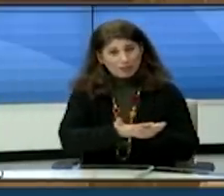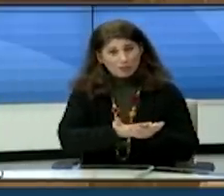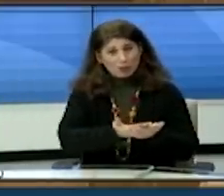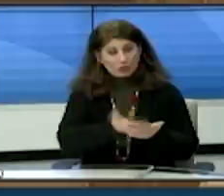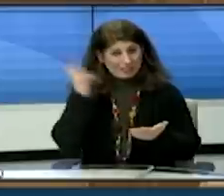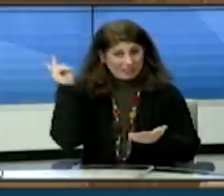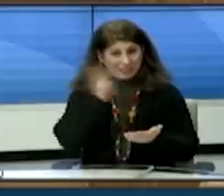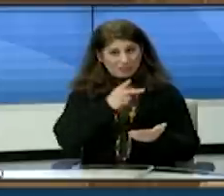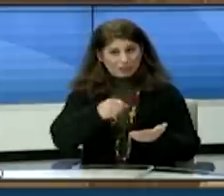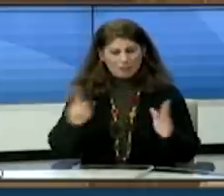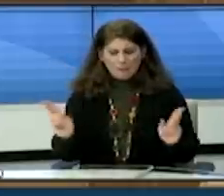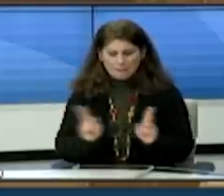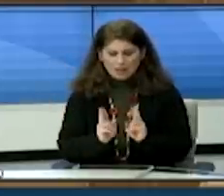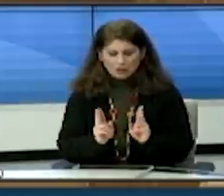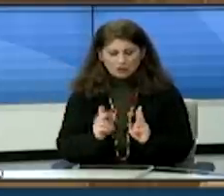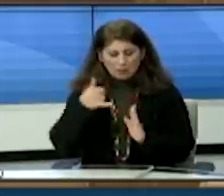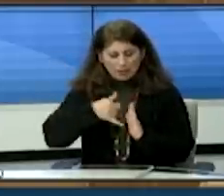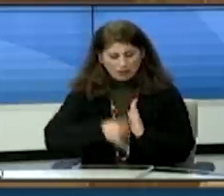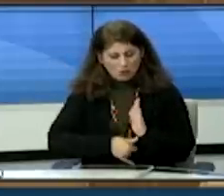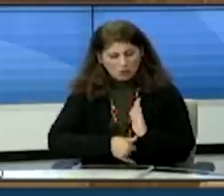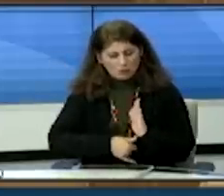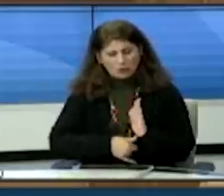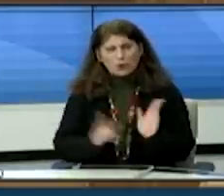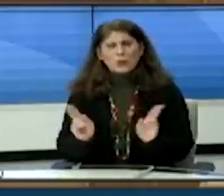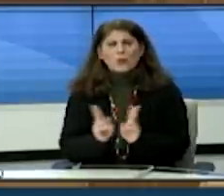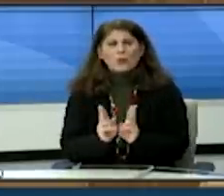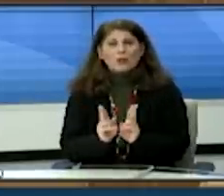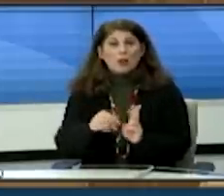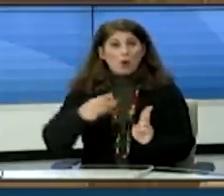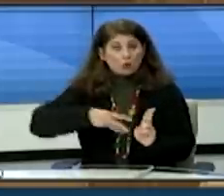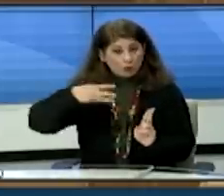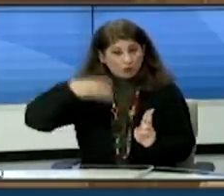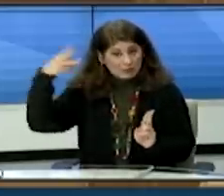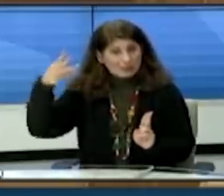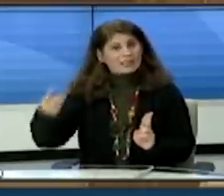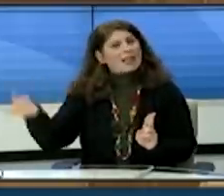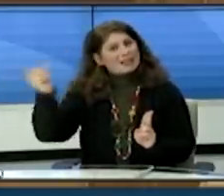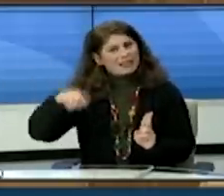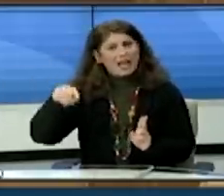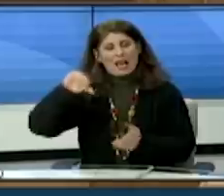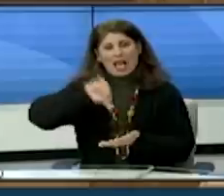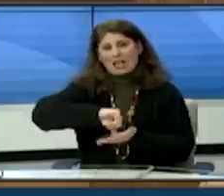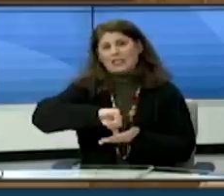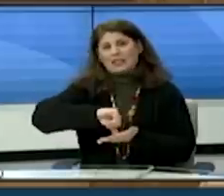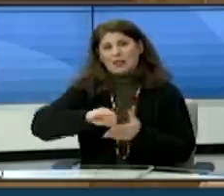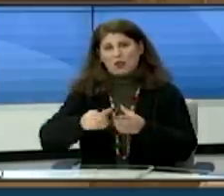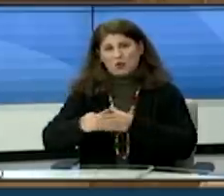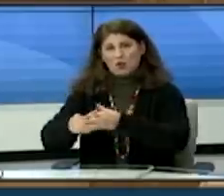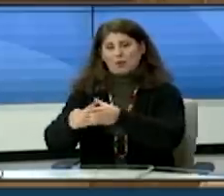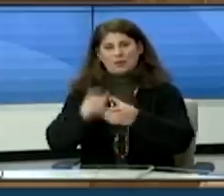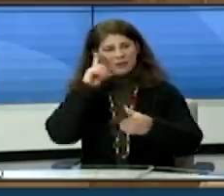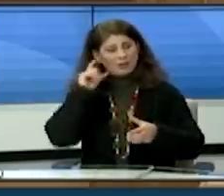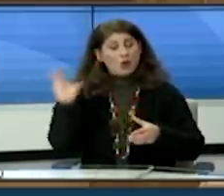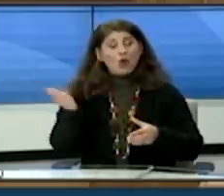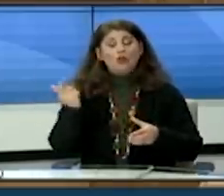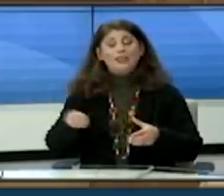πρόταση μομφής με περιορισμένο περιεχόμενο. Ο ΣΥΡΙΖΑ αλλά και άλλα αστικά κόμματα ξέρουν πως ό,τι